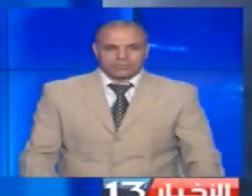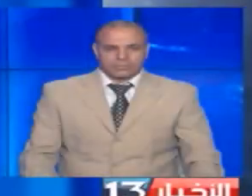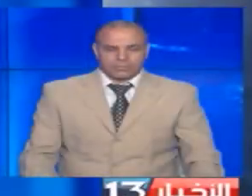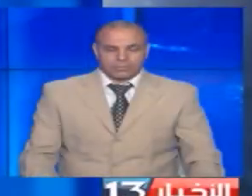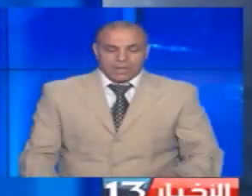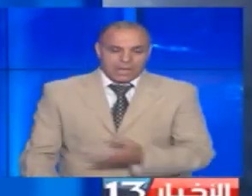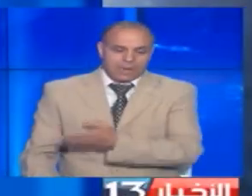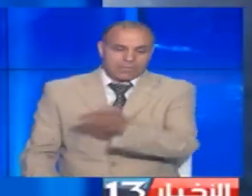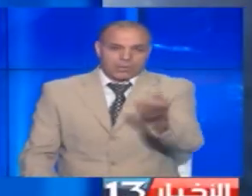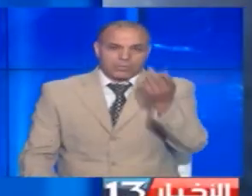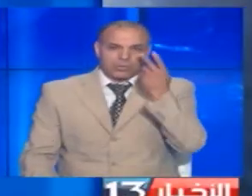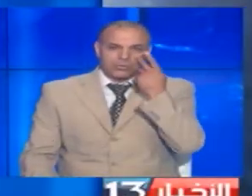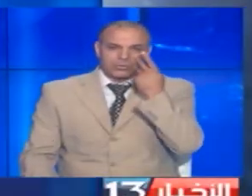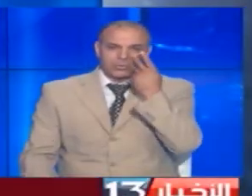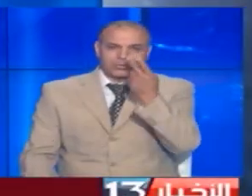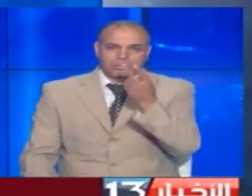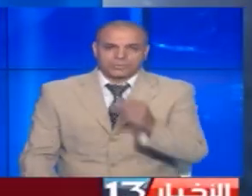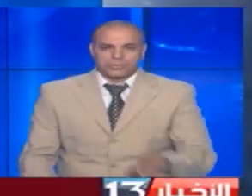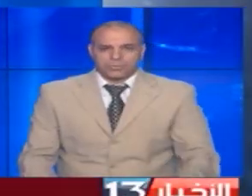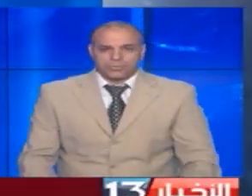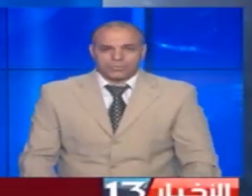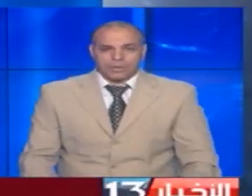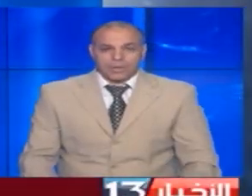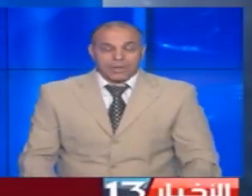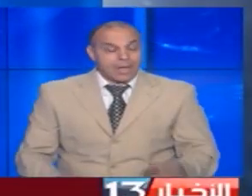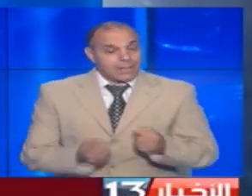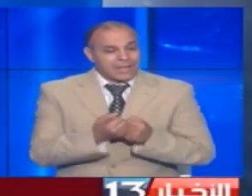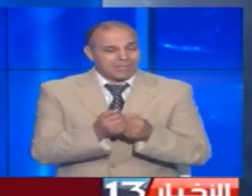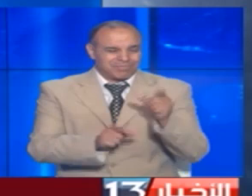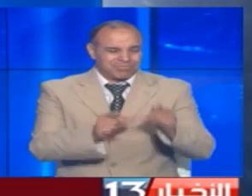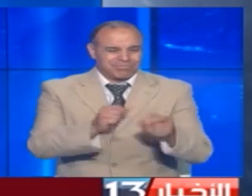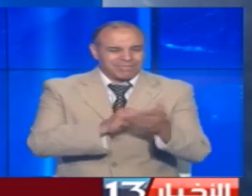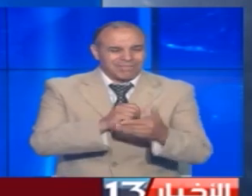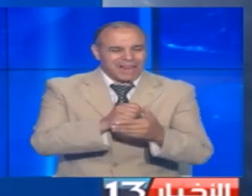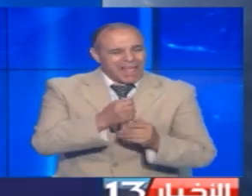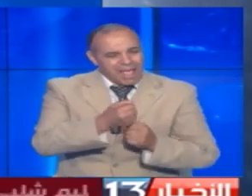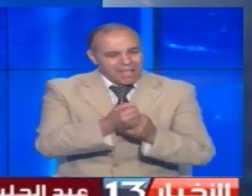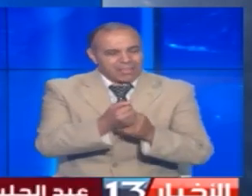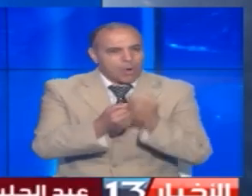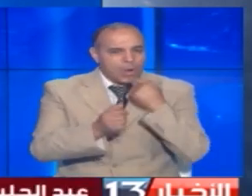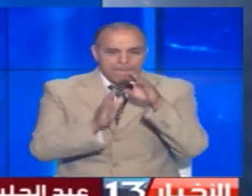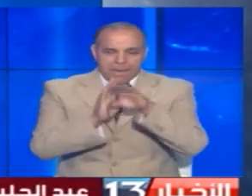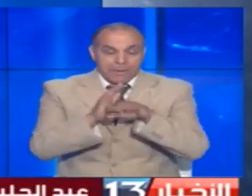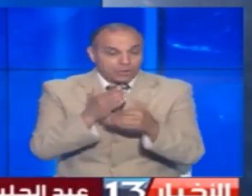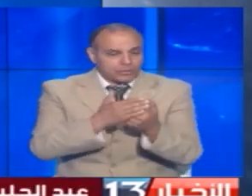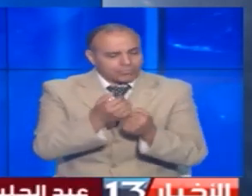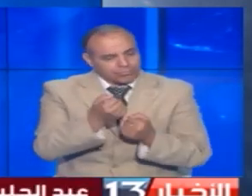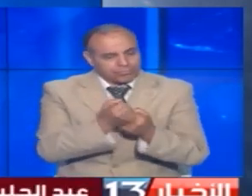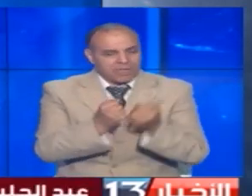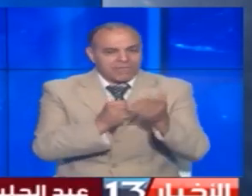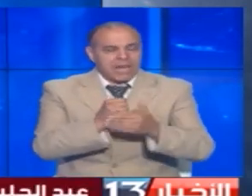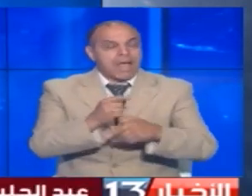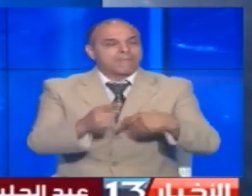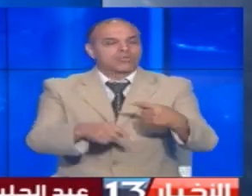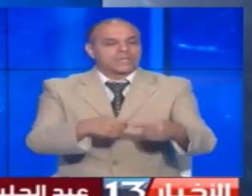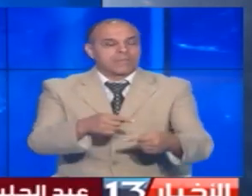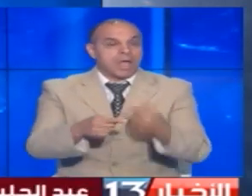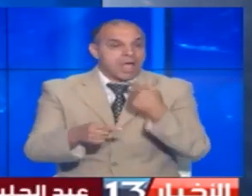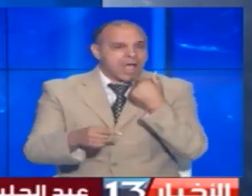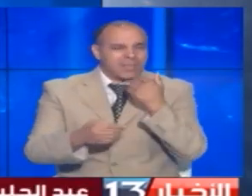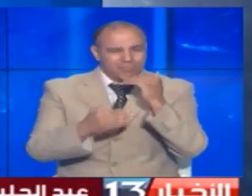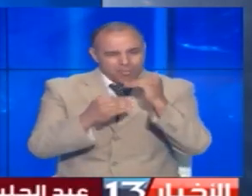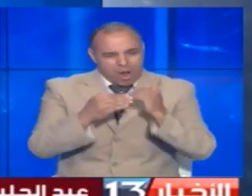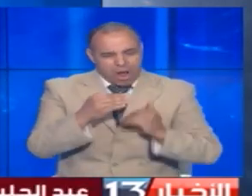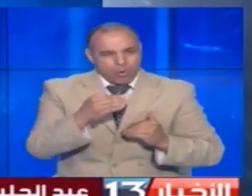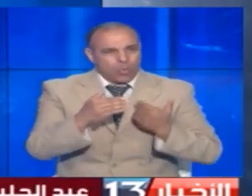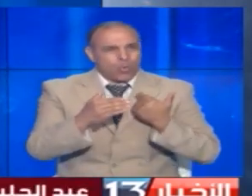اهلا بكم مشاهدينا الكرام دعمها صغار الفلاحين والتفكير في اليات جديده للفلاحه المستخدمه مع التقليص من